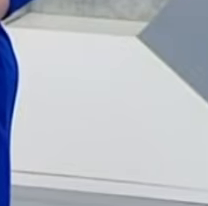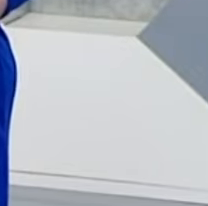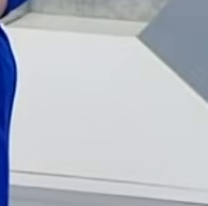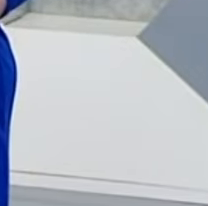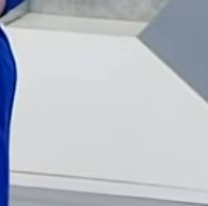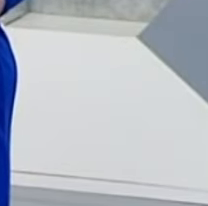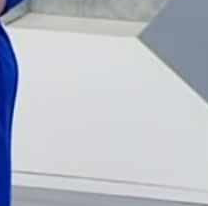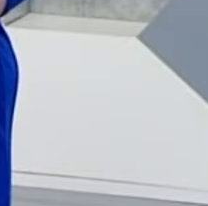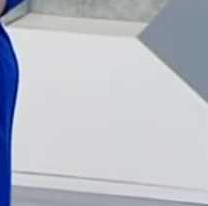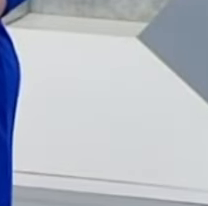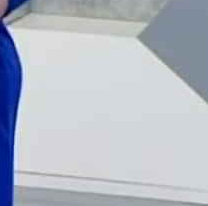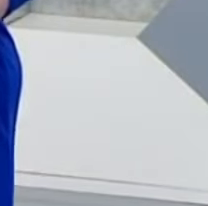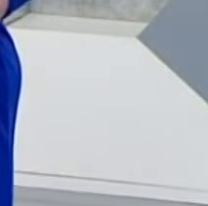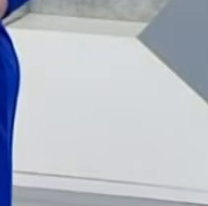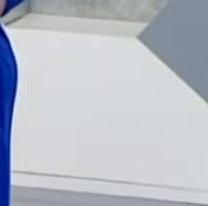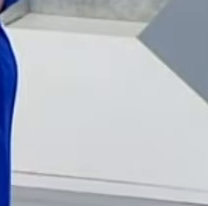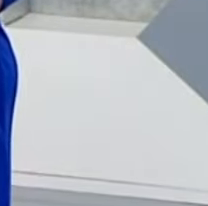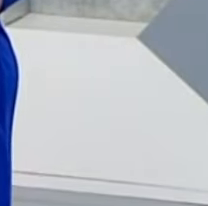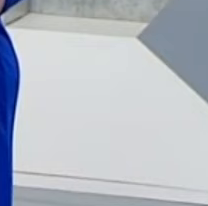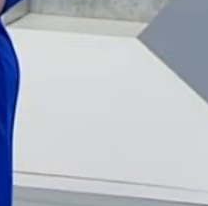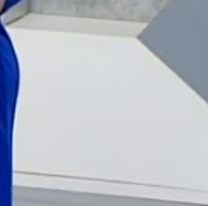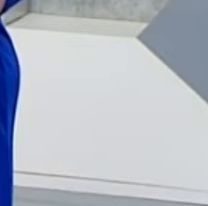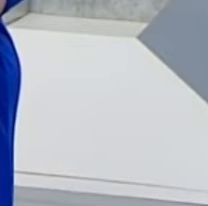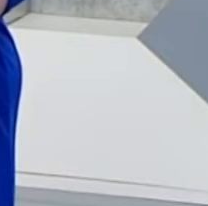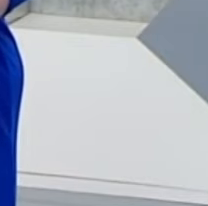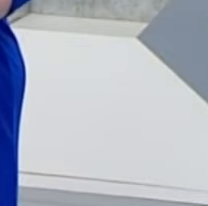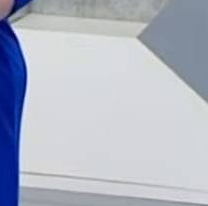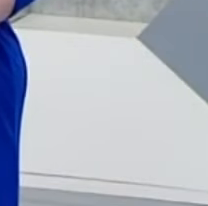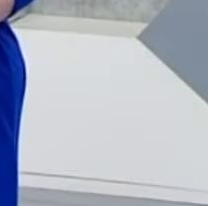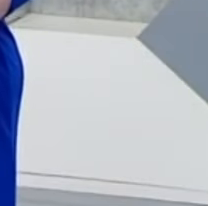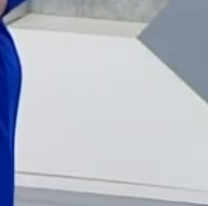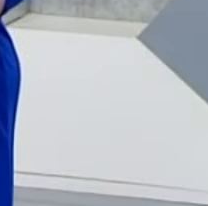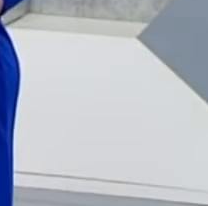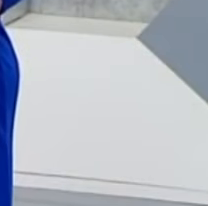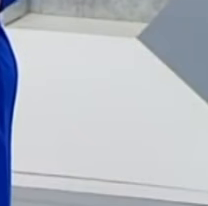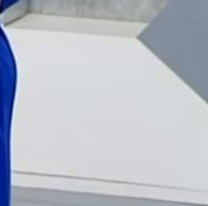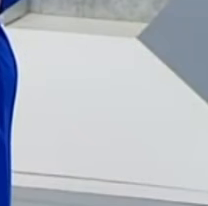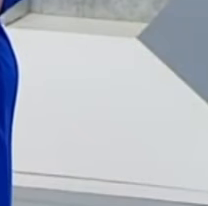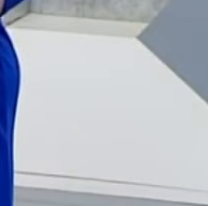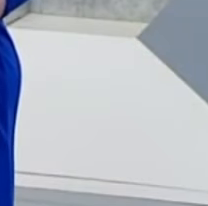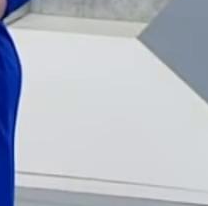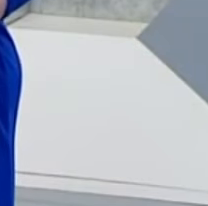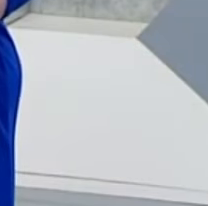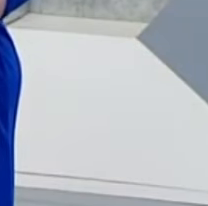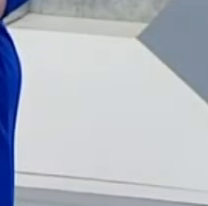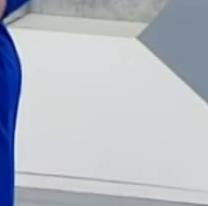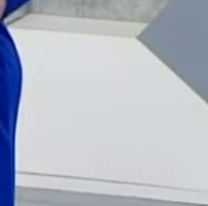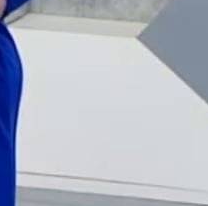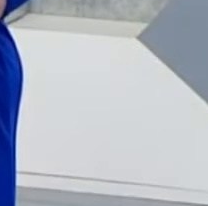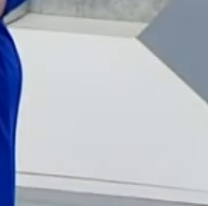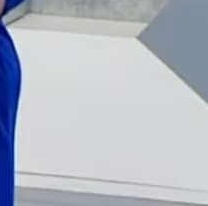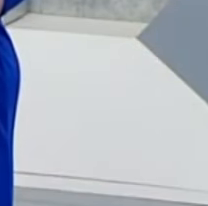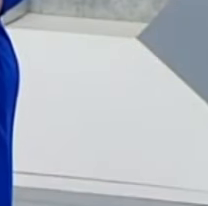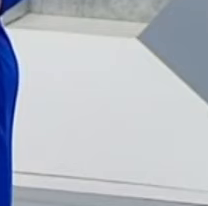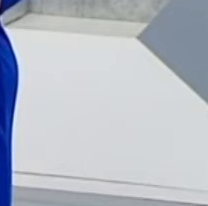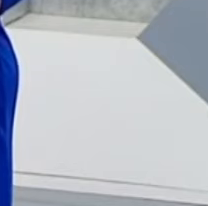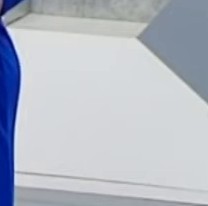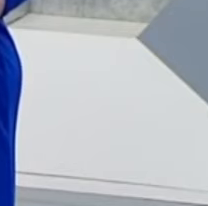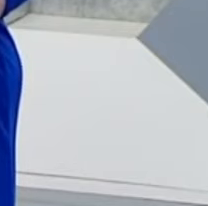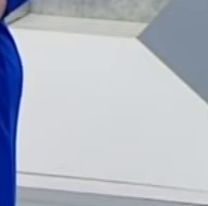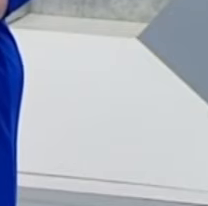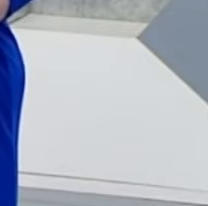Kapuso, para sa mga maiinit na balita, mag-subscribe sa GMA Integrated News sa YouTube. Sa mga kapuso naman abroad, subaybayan nyo kami sa